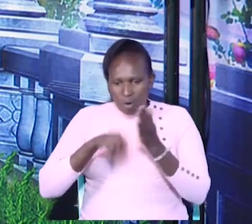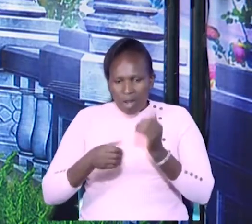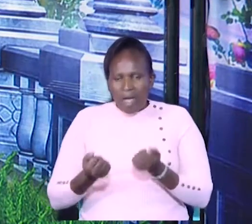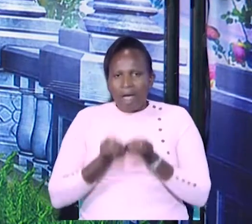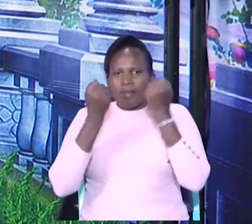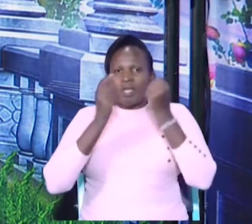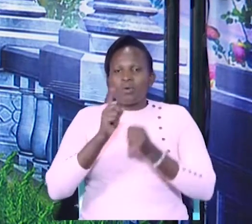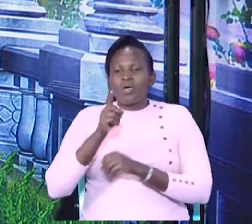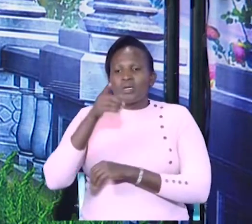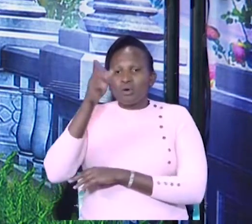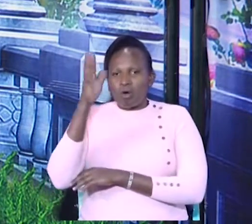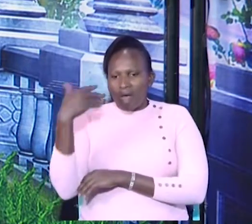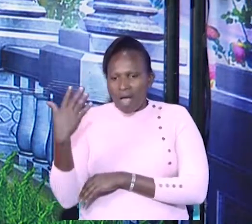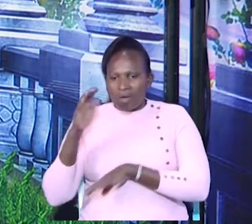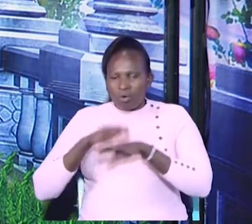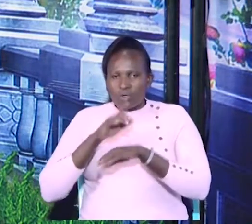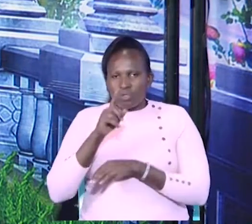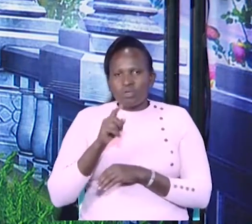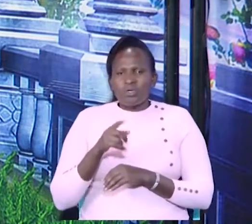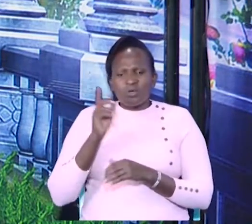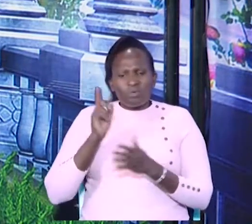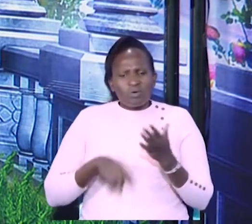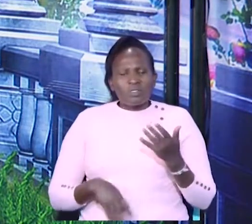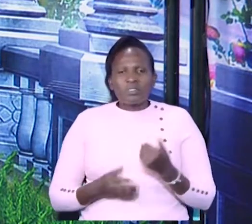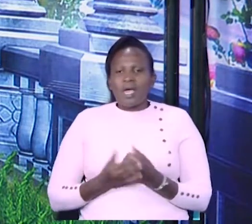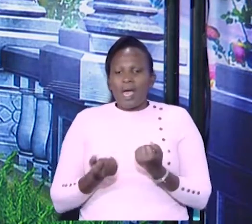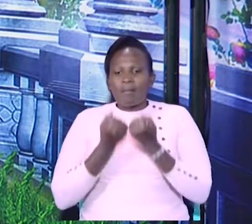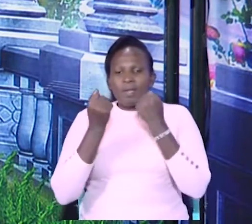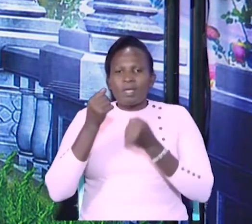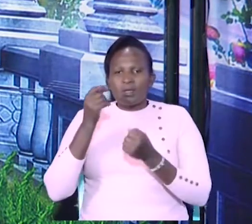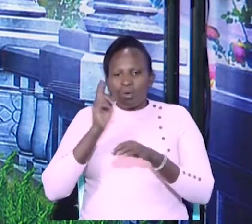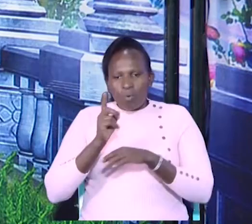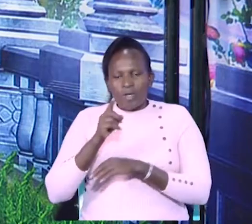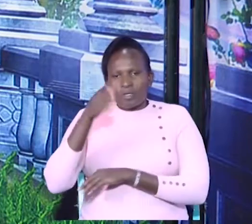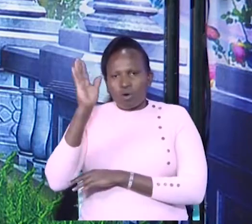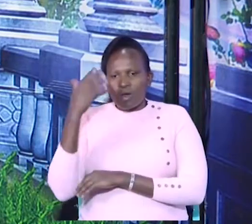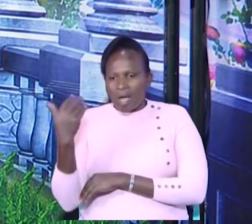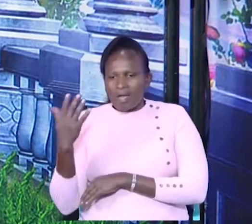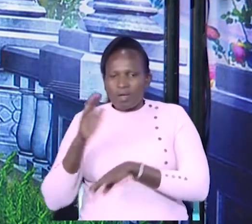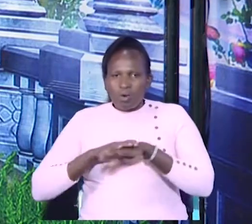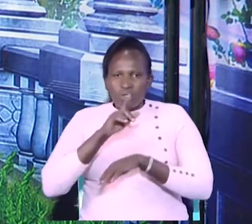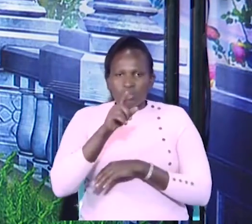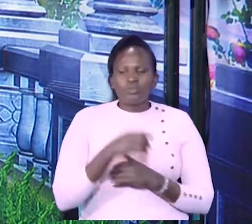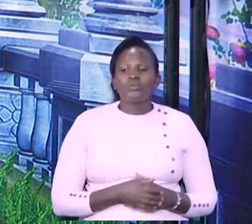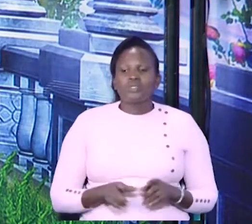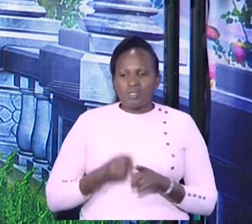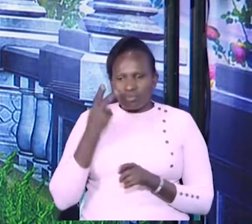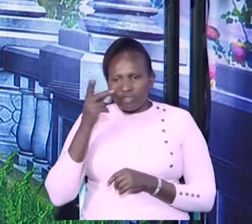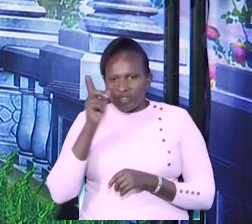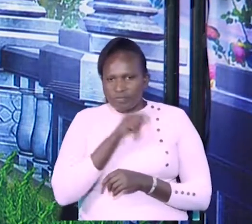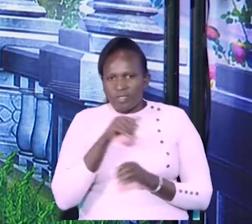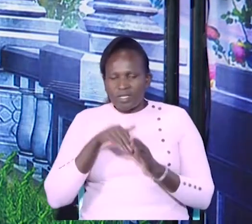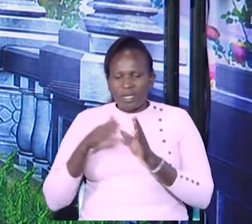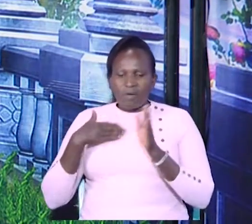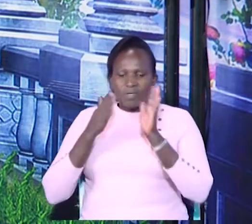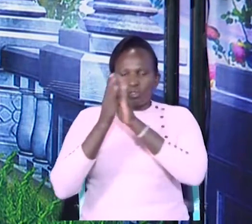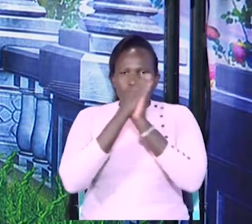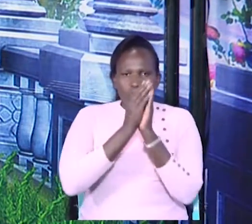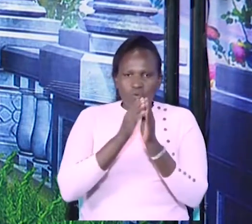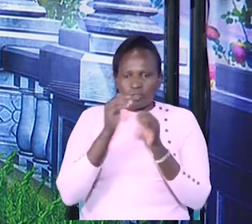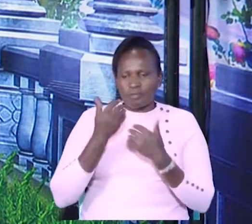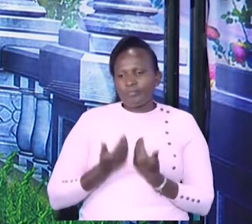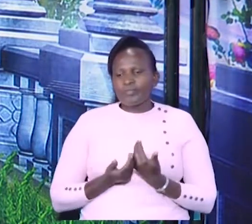when God's hand is upon you? Ni mambo gani huwa inafanyika? Wakati mkono wa Mungu, kama vile tumeona in our story in